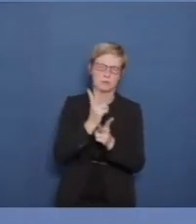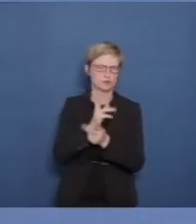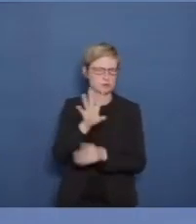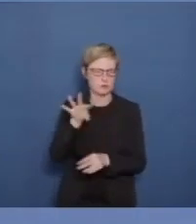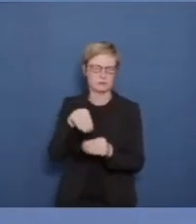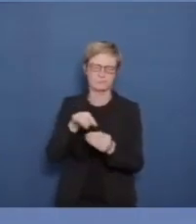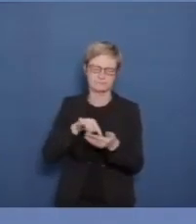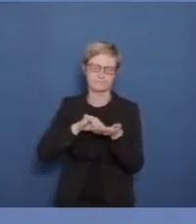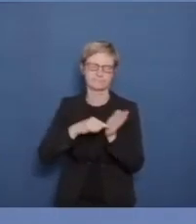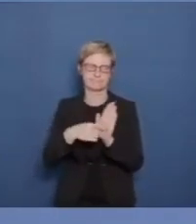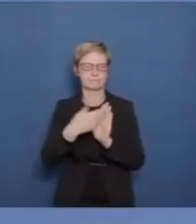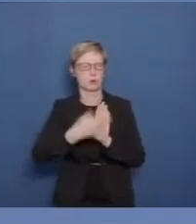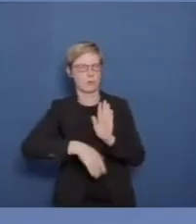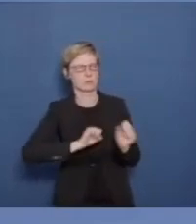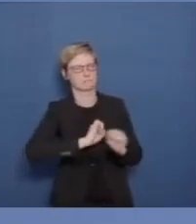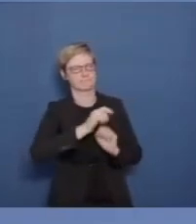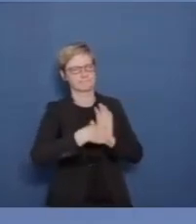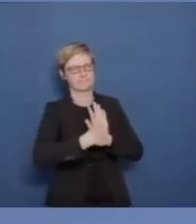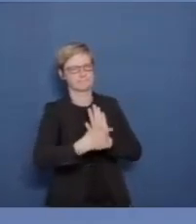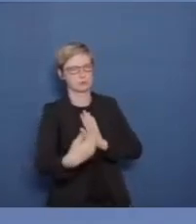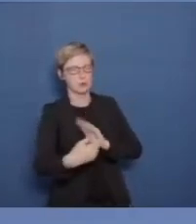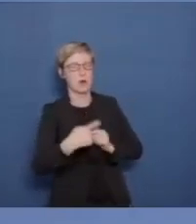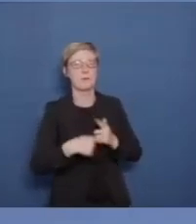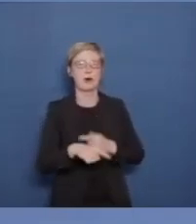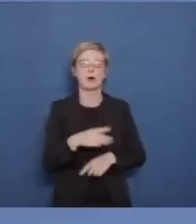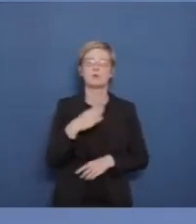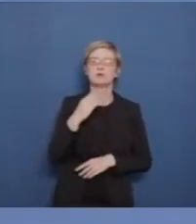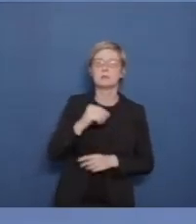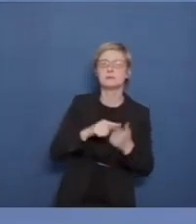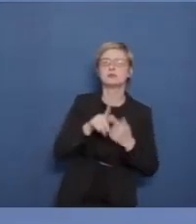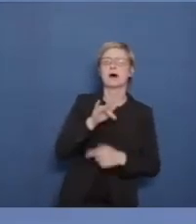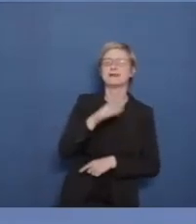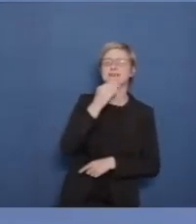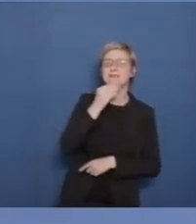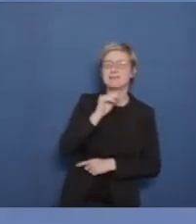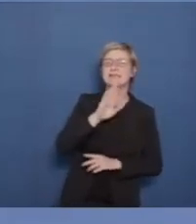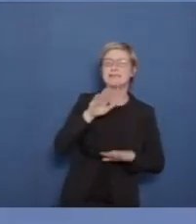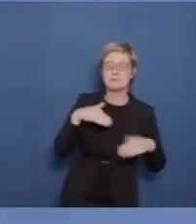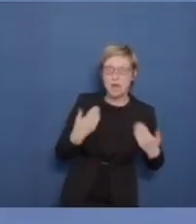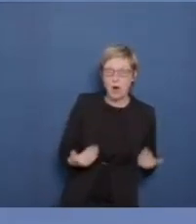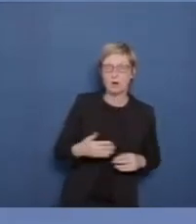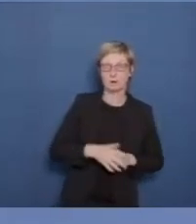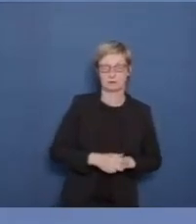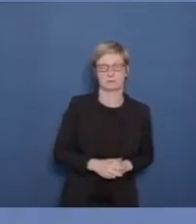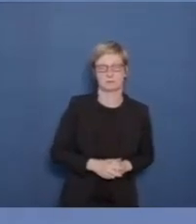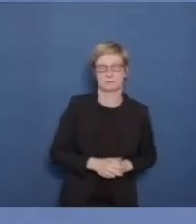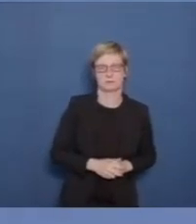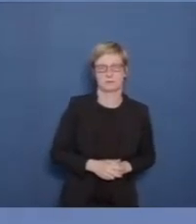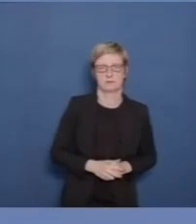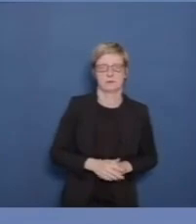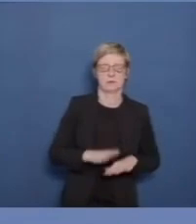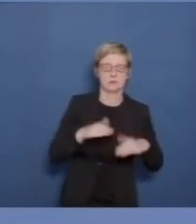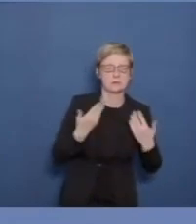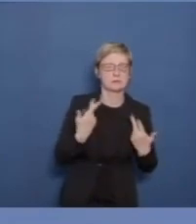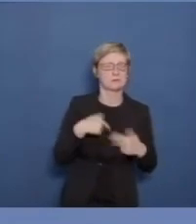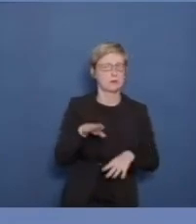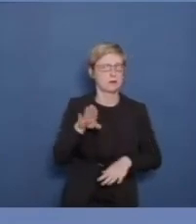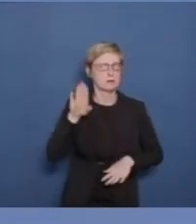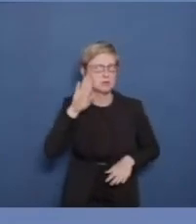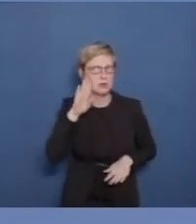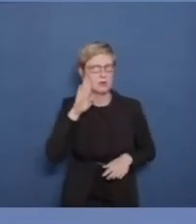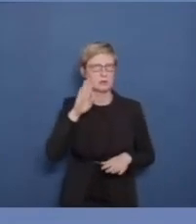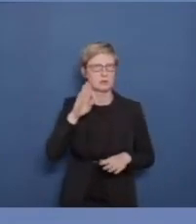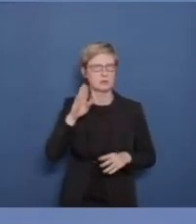diesen Tagen wird uns erneut klar, es gibt auch muslimische Antisemiten. Das zeigen Ereignisse, Sprechchöre am Rande